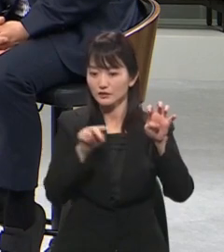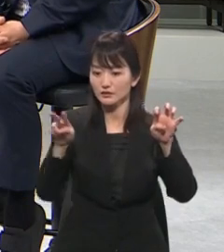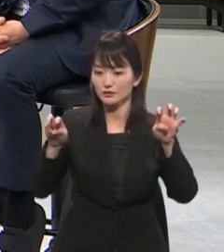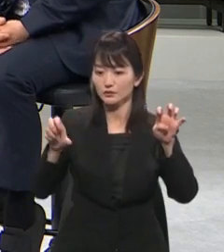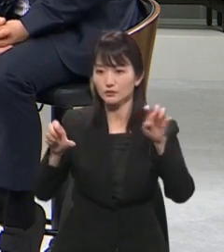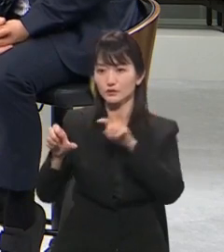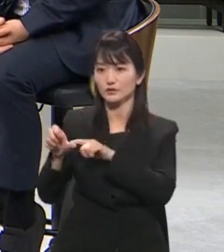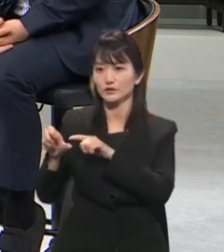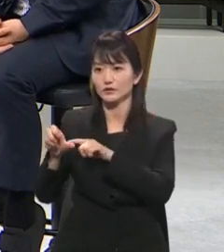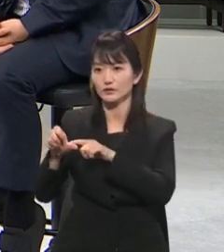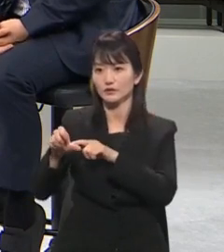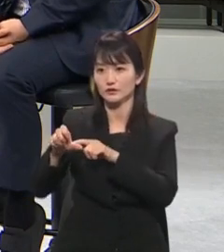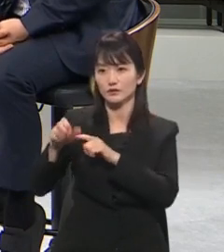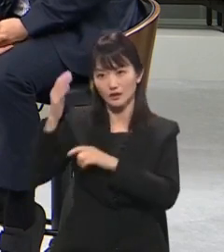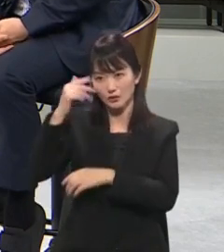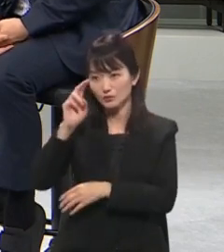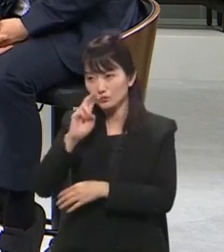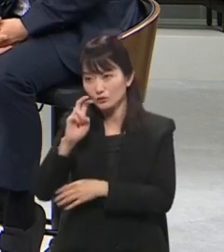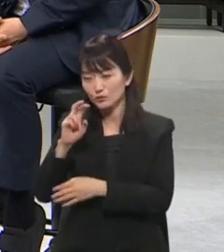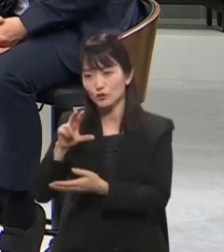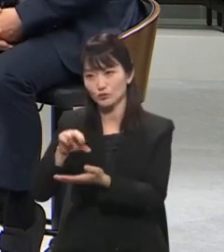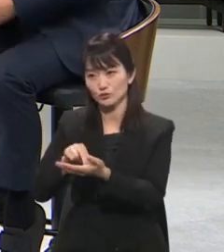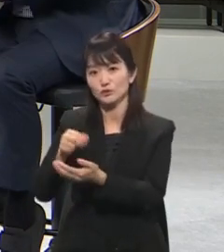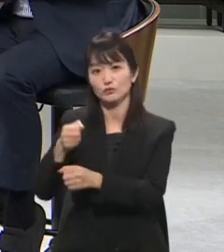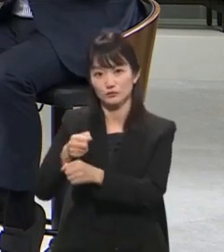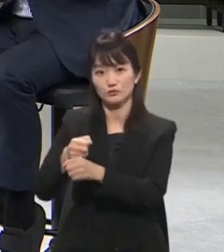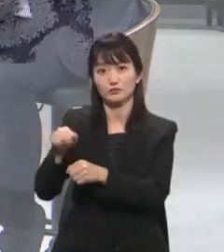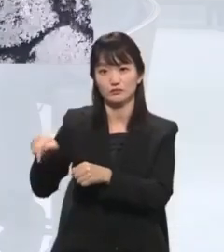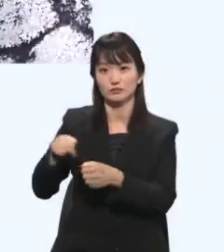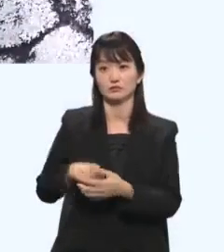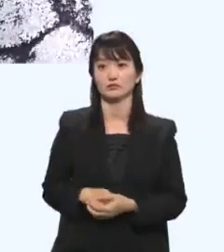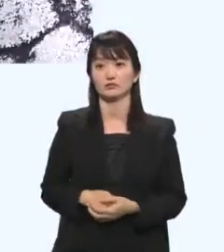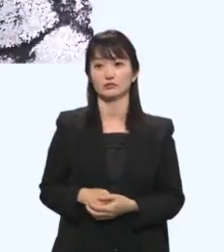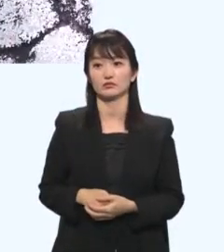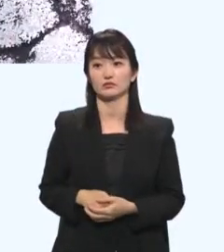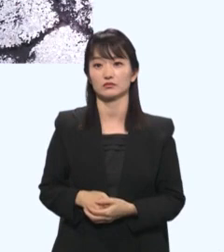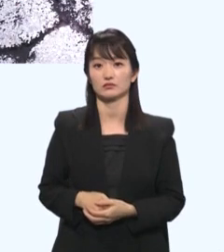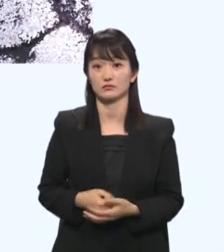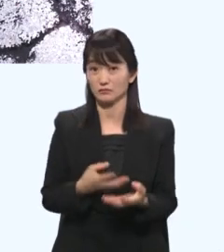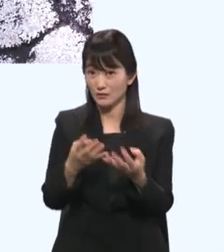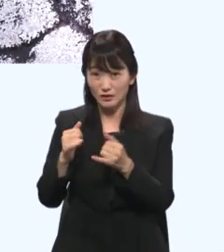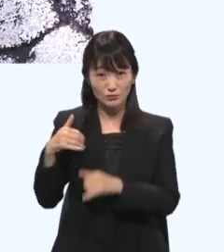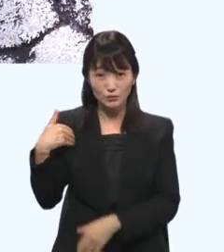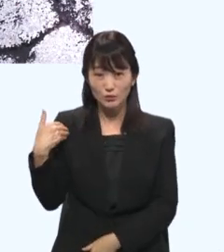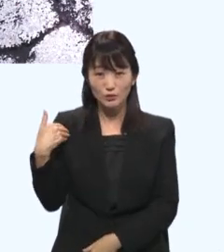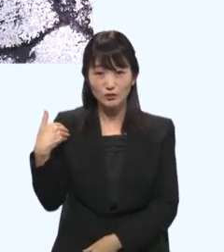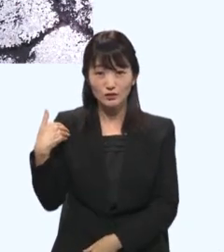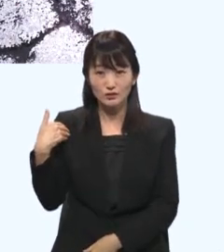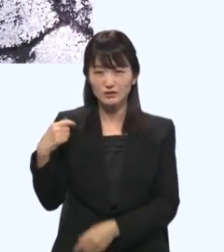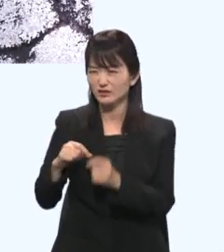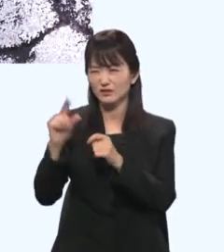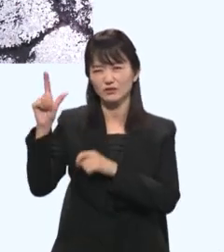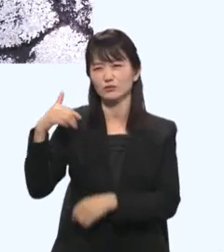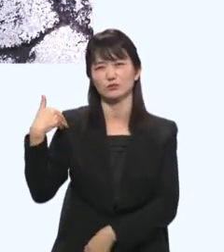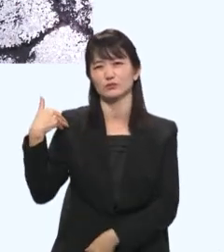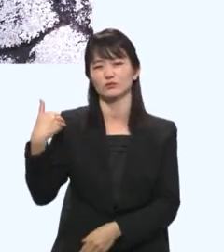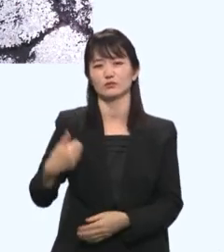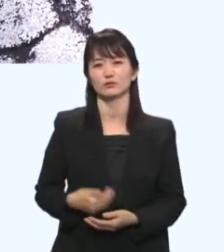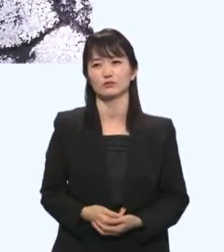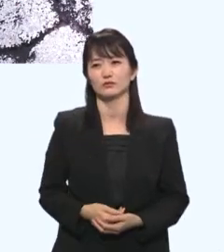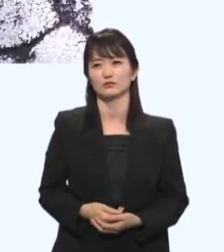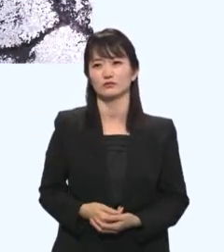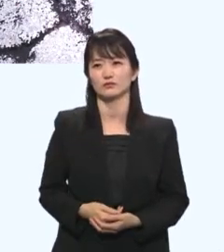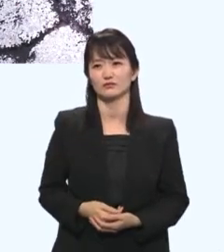25장 정도가 국악이 주제로 돼 있어요. 맞습니다. 근데 이거를 또 많은 분들이 잘은 모르시잖아요. 거의 모르십니다. 왜냐하면